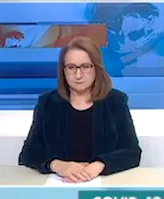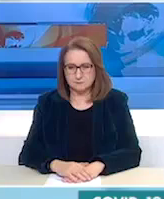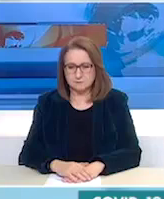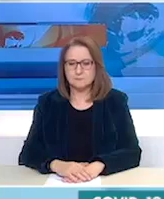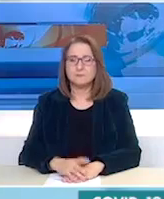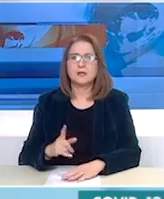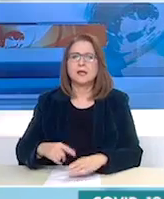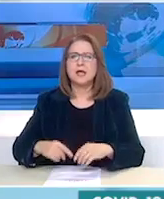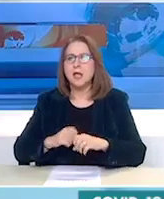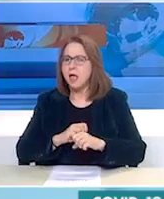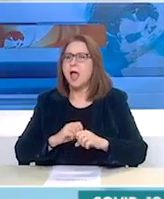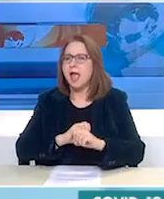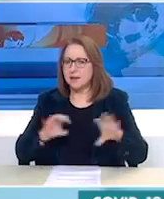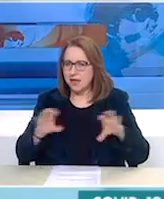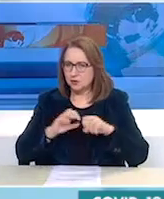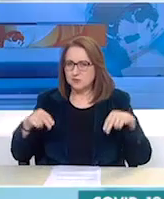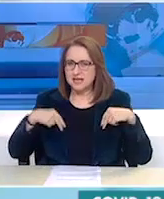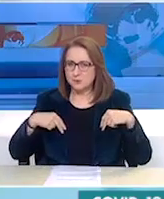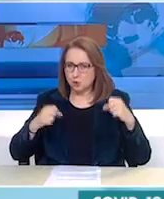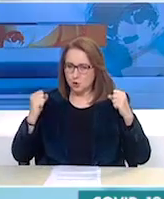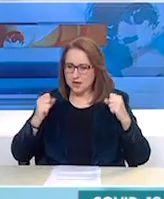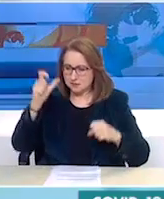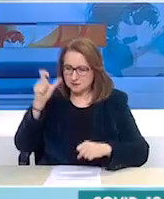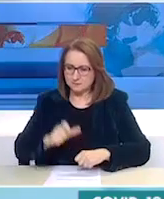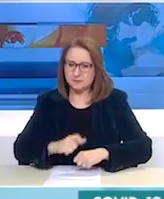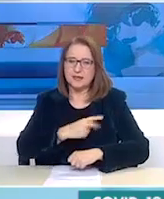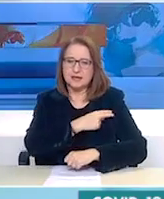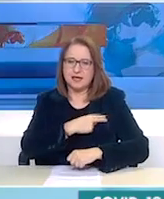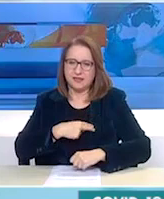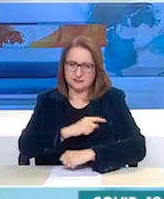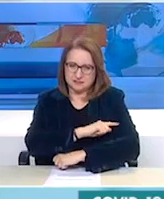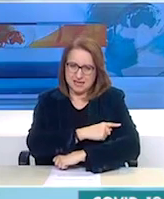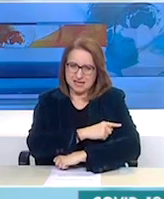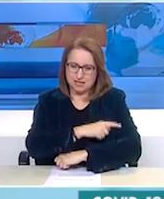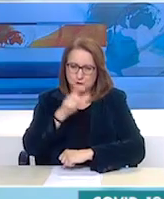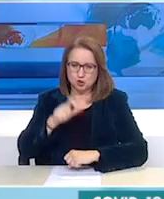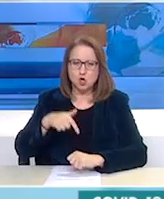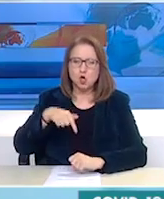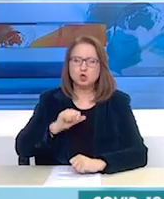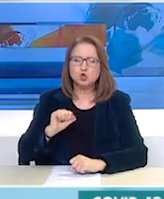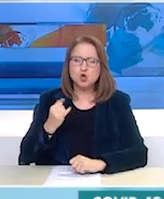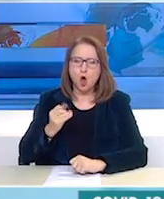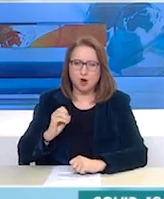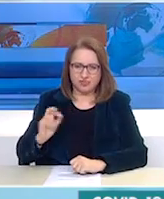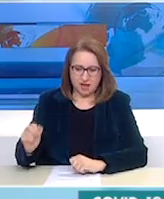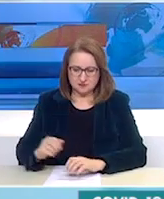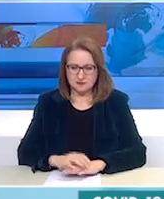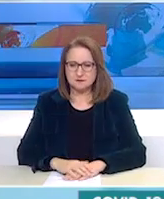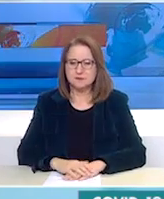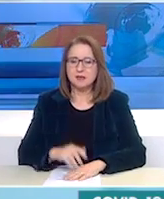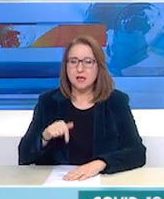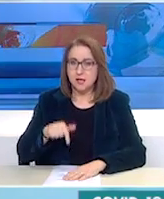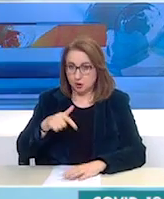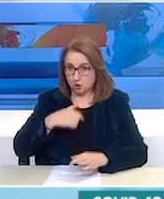πρόσωπο του Υπουργείου Υγείας για τον νέο κορονοϊό, καθηγητή Σωτήρη Τσιόδρα. Πριν δώσουμε το λόγο στον κύριο Τσιόδρα, να σε ενημερώσουμε ότι η ενημέρωση θα